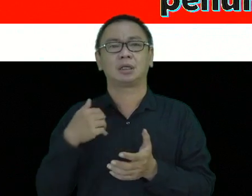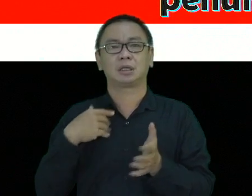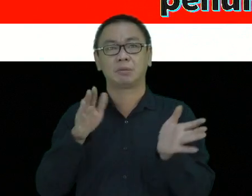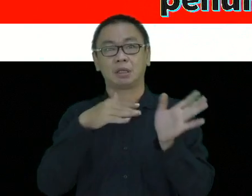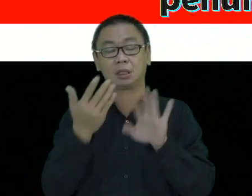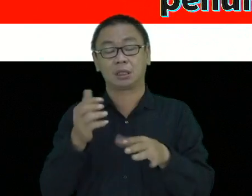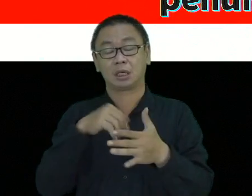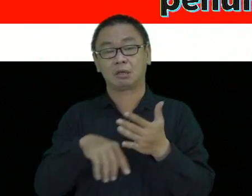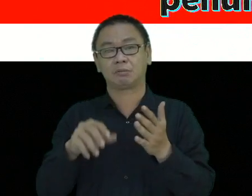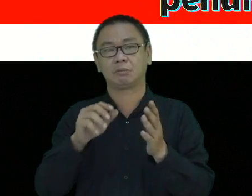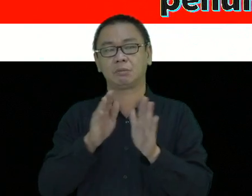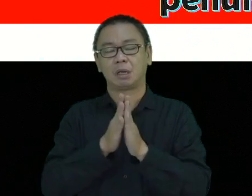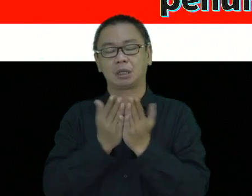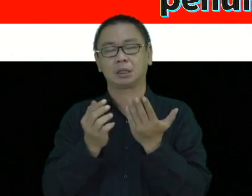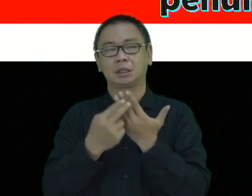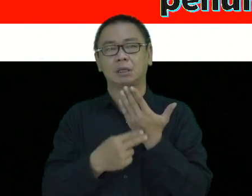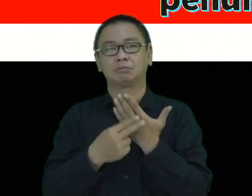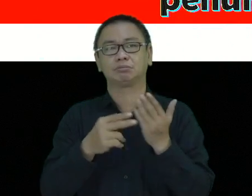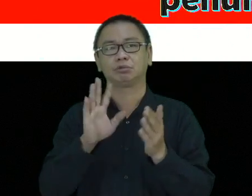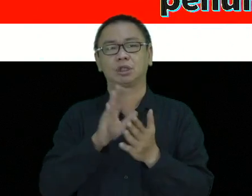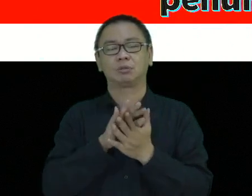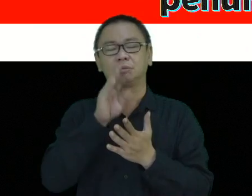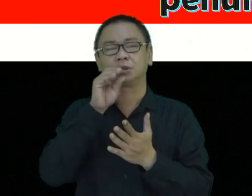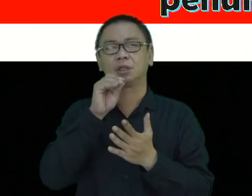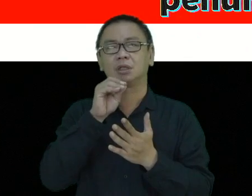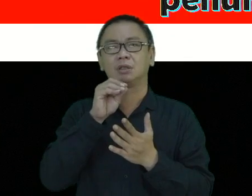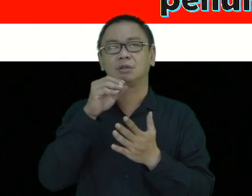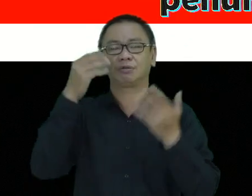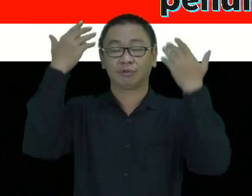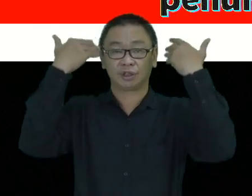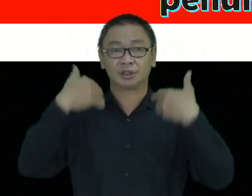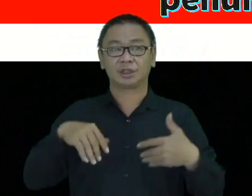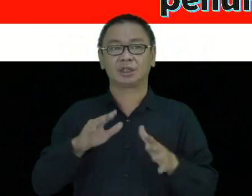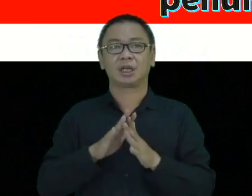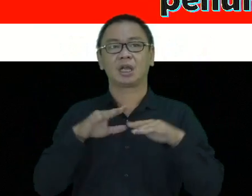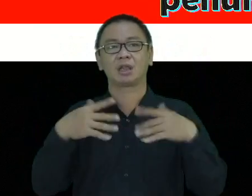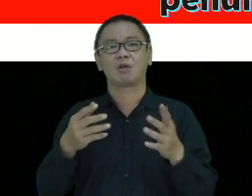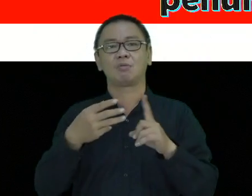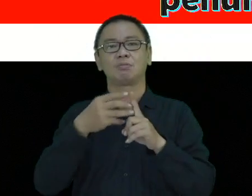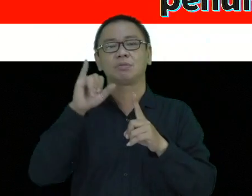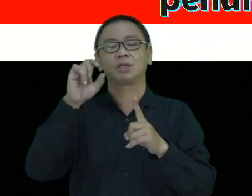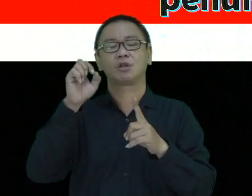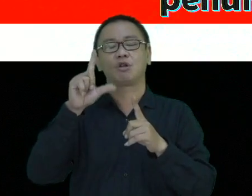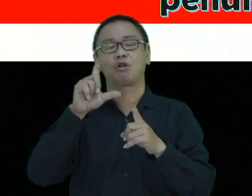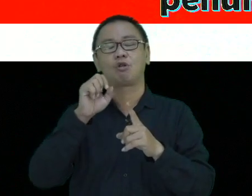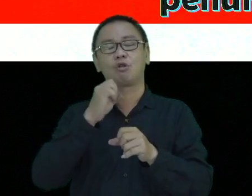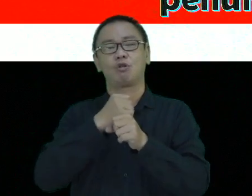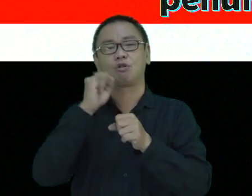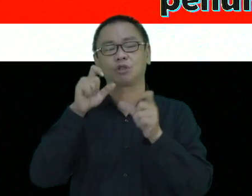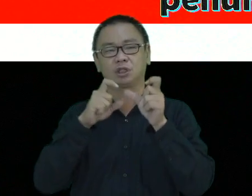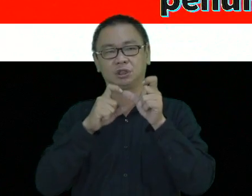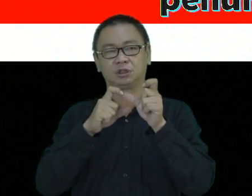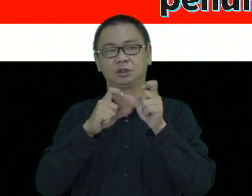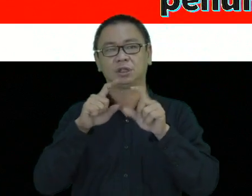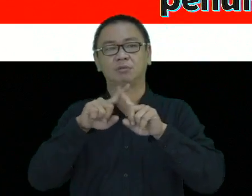dalam Alkitab bukan sekedar gejala fisik atau biologis belaka, tetapi kematian adalah suatu